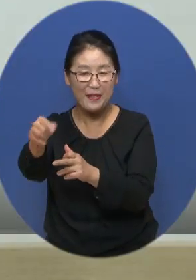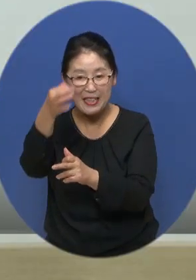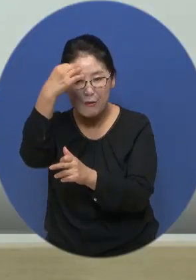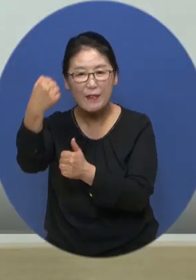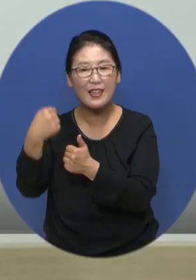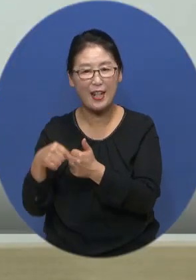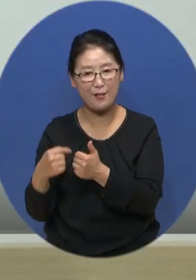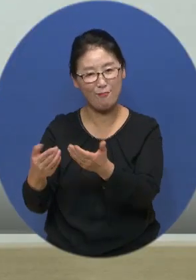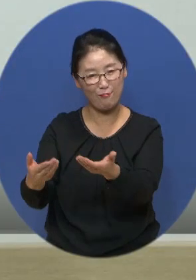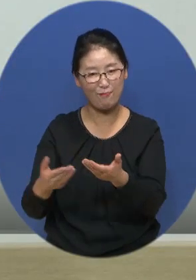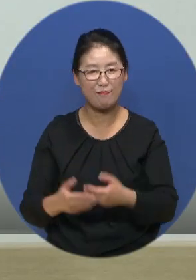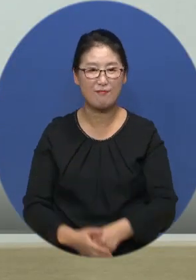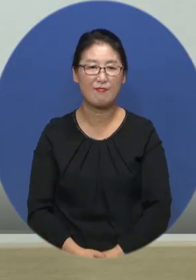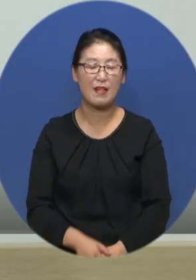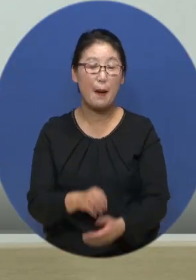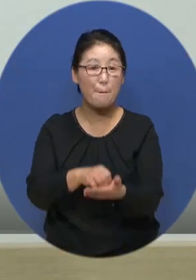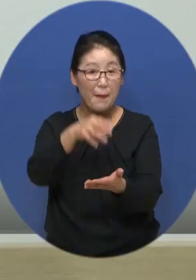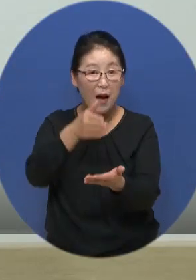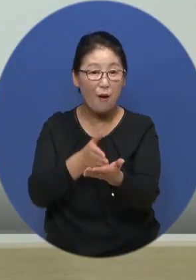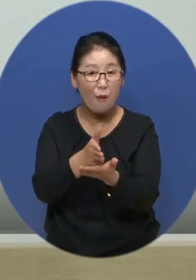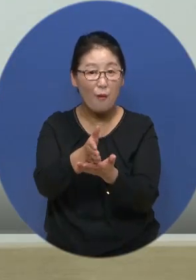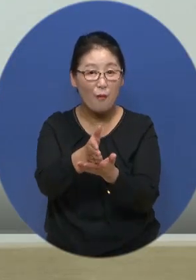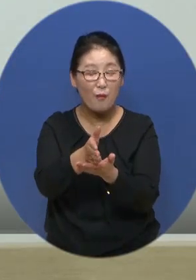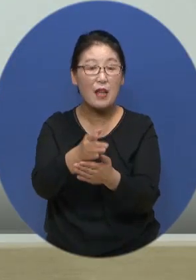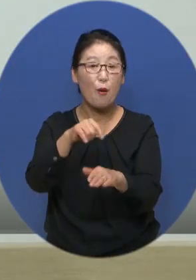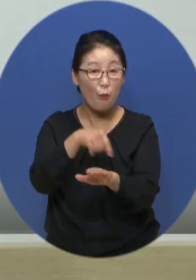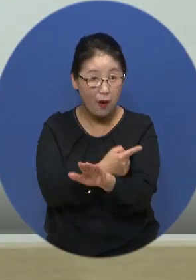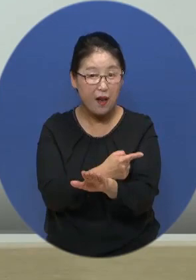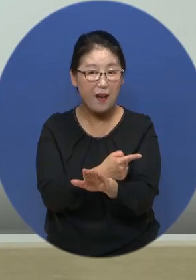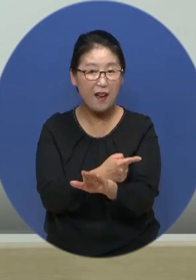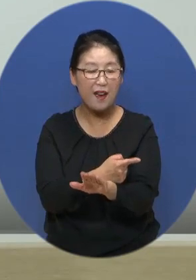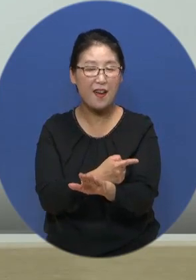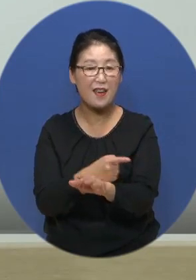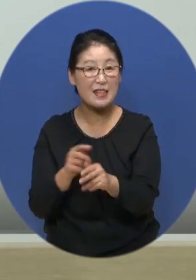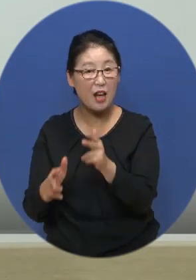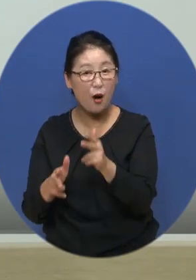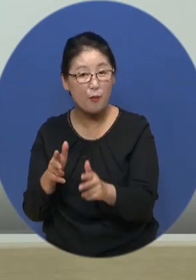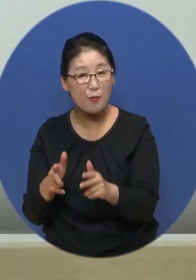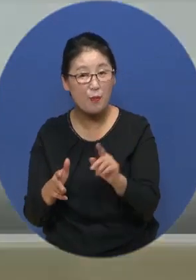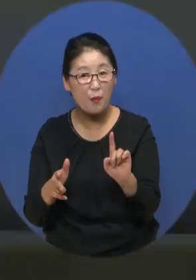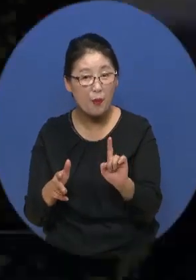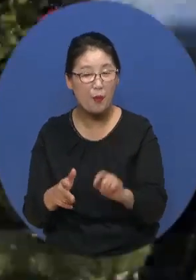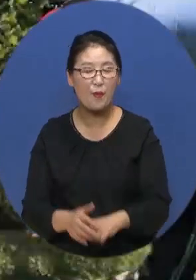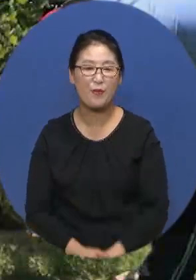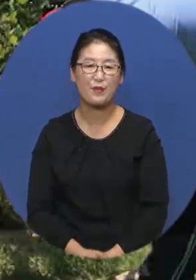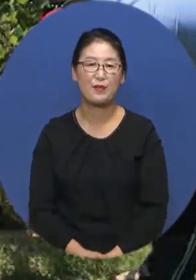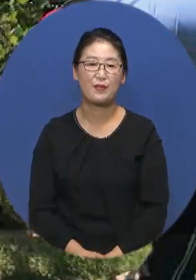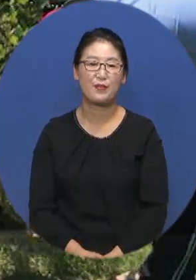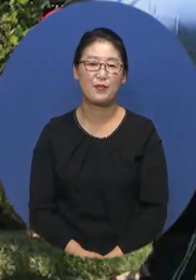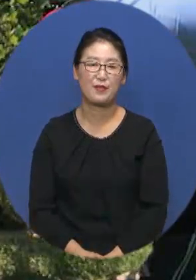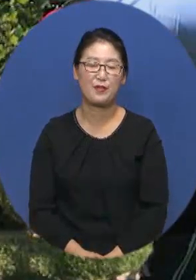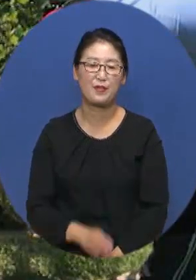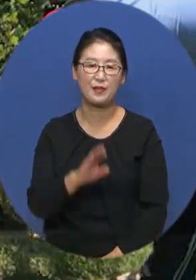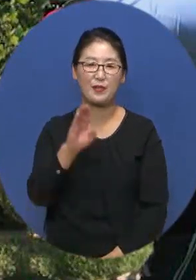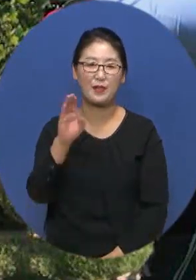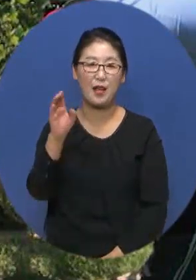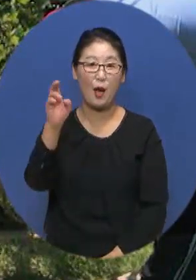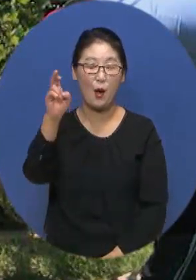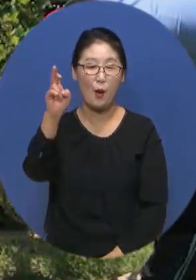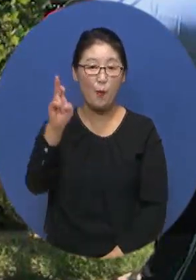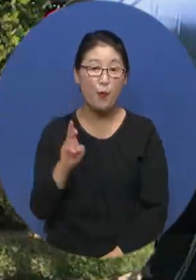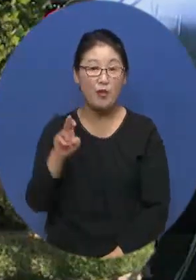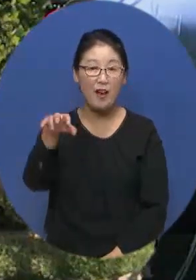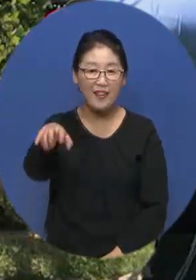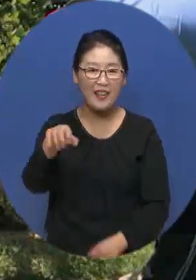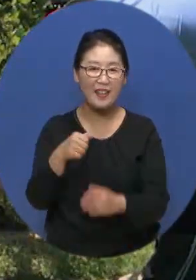제과제빵 외에 또 다른 사업 분야가 있다면? 저희는 그 농사 체험장이라고 포천에